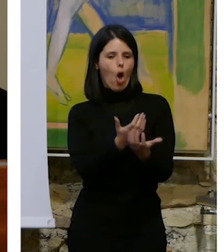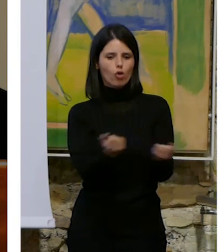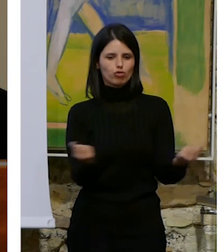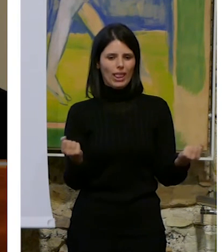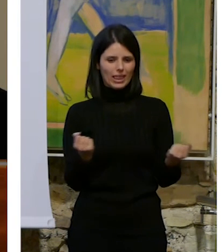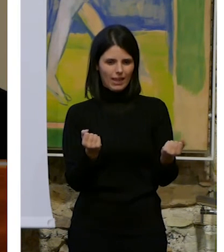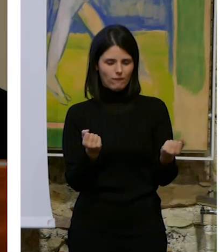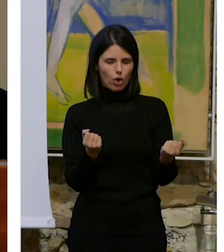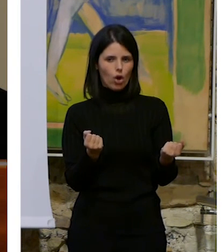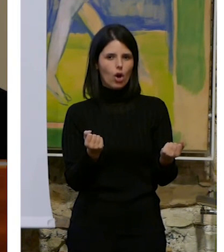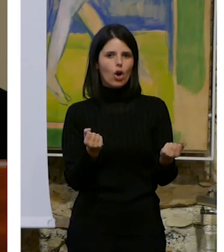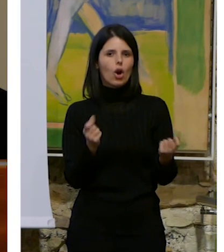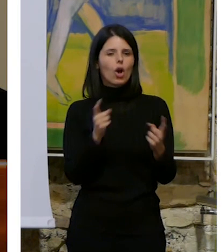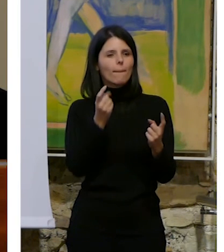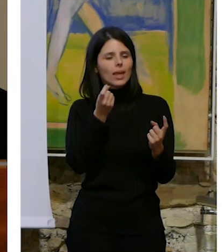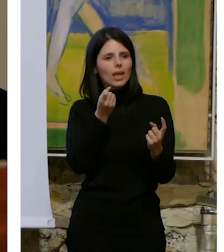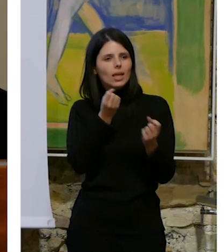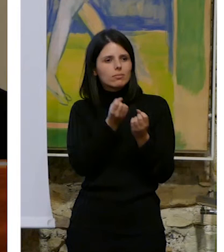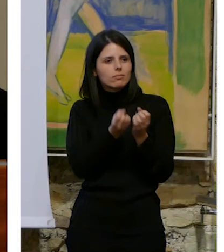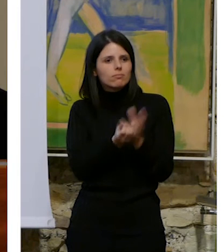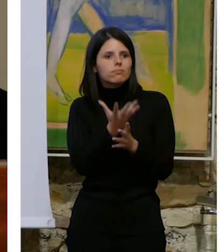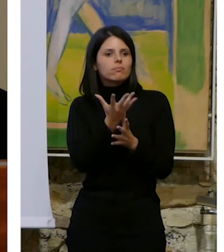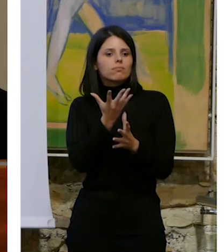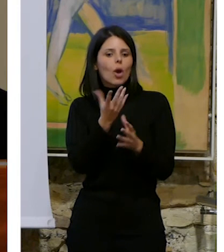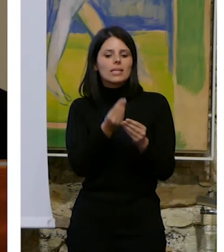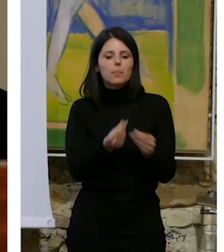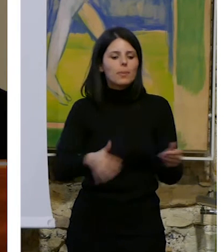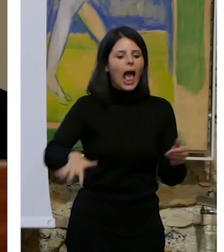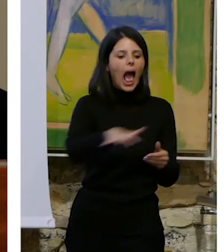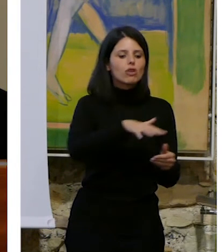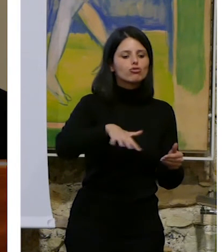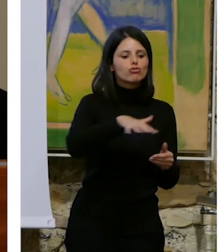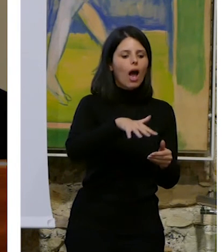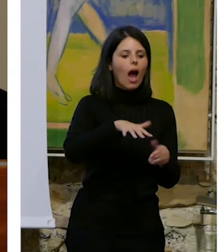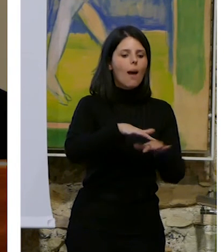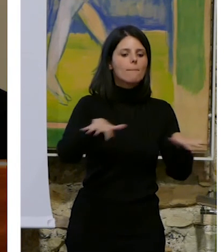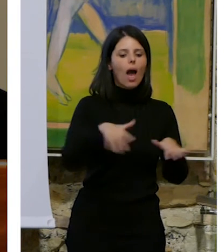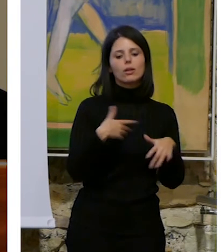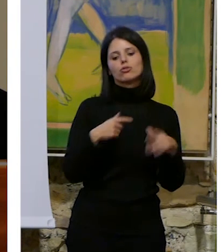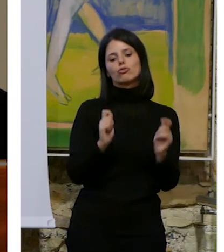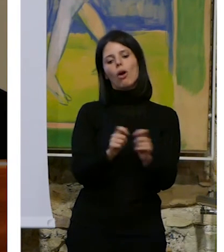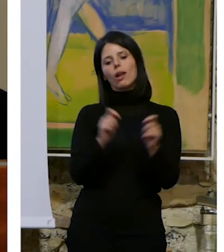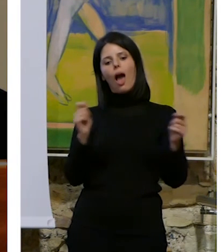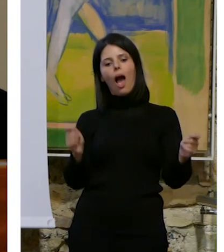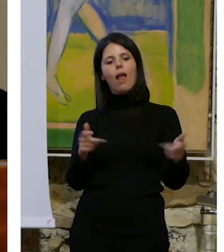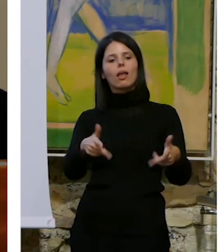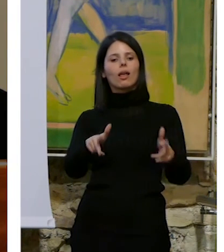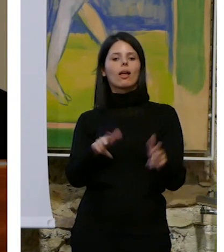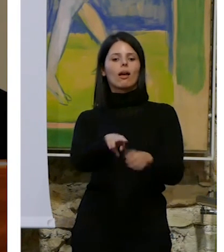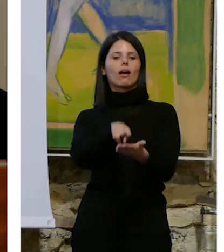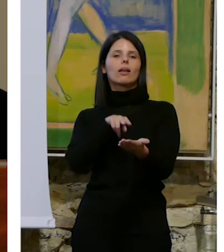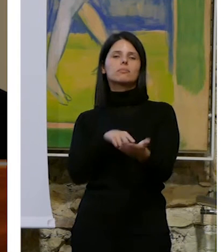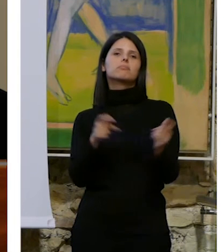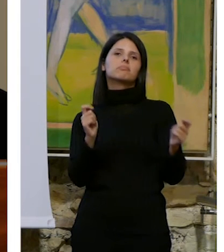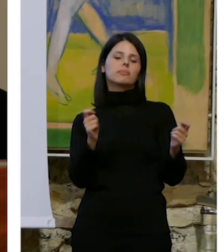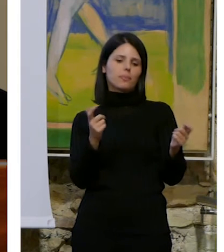solo, non si esaurisce nel fatto di andare sulla spiaggia di Capalbio con la mazzetta di giornali in una sdraio,